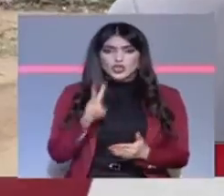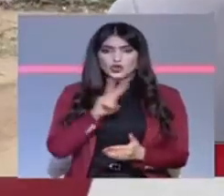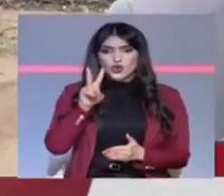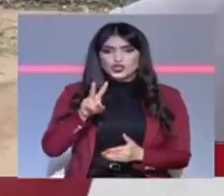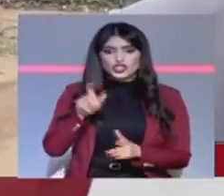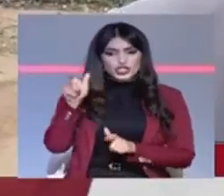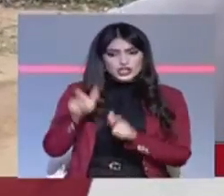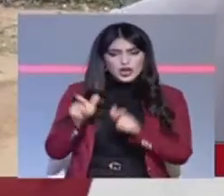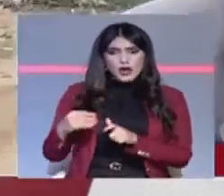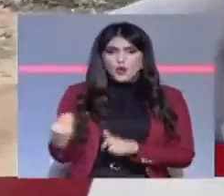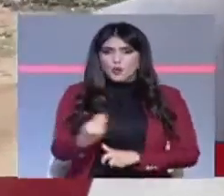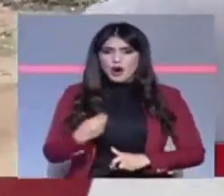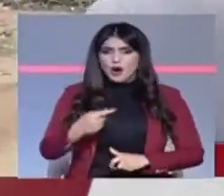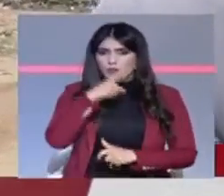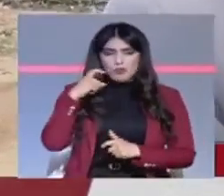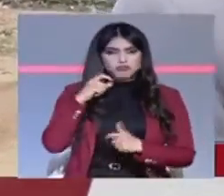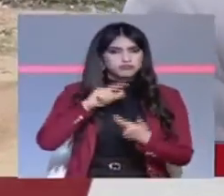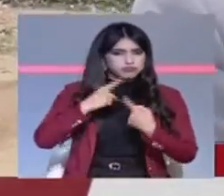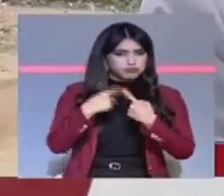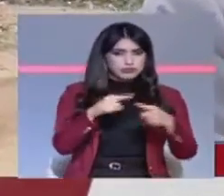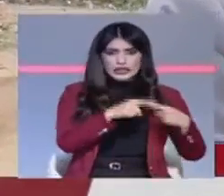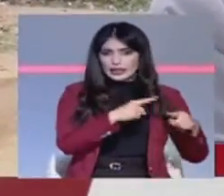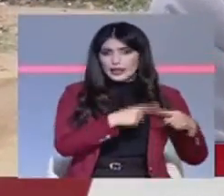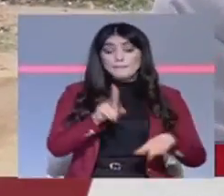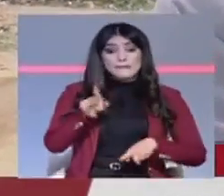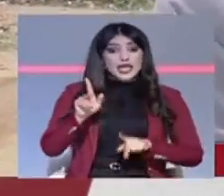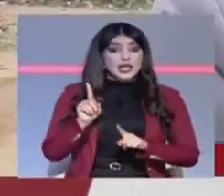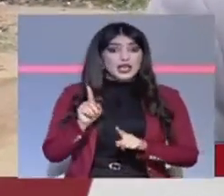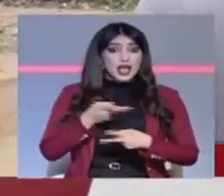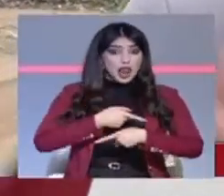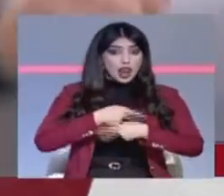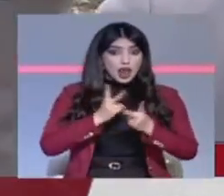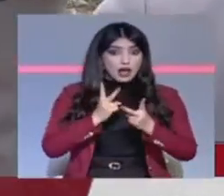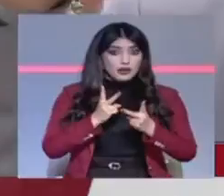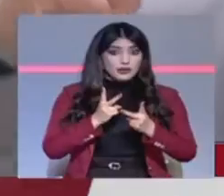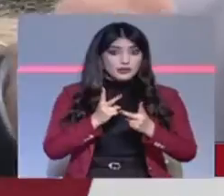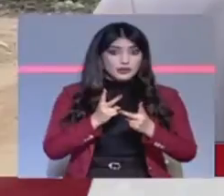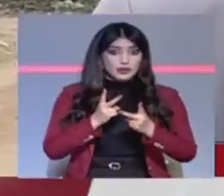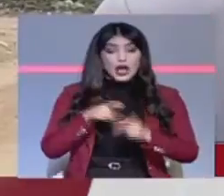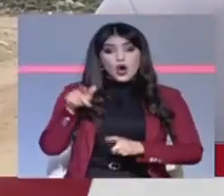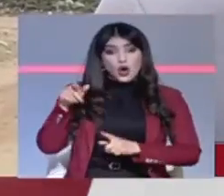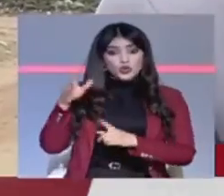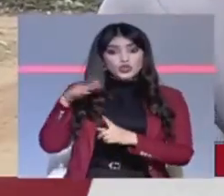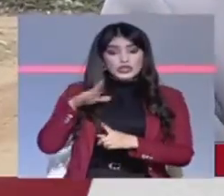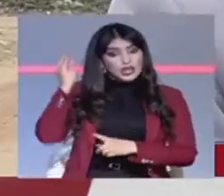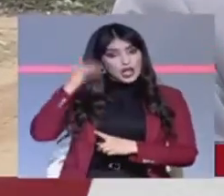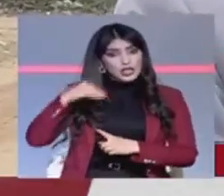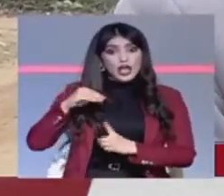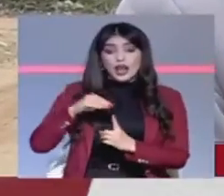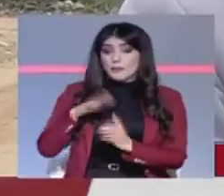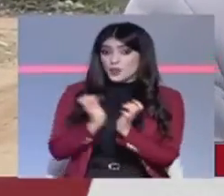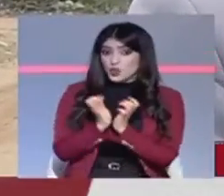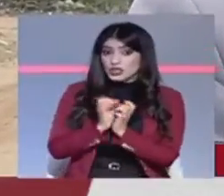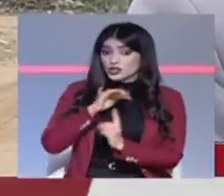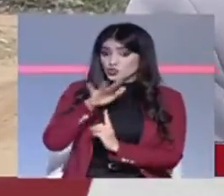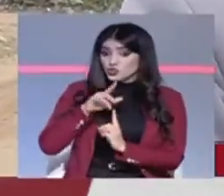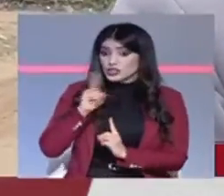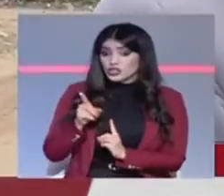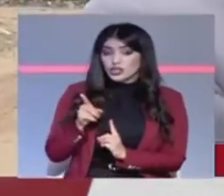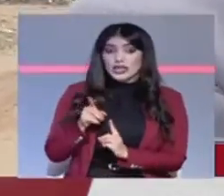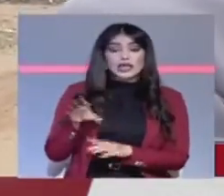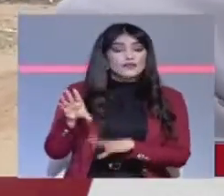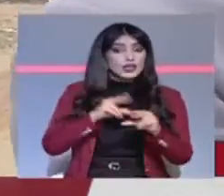مختلف الاعمار انه يتم اعلان الشؤون الاجتماعيه الاداره كذلك تم اعلانها